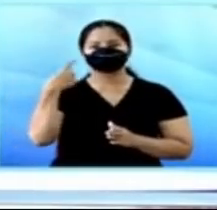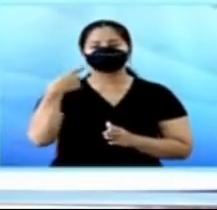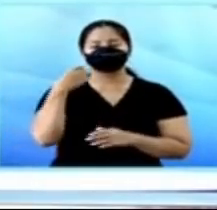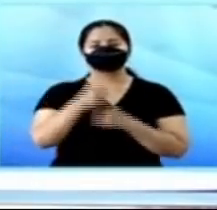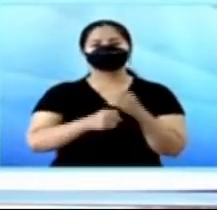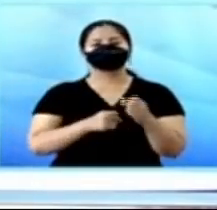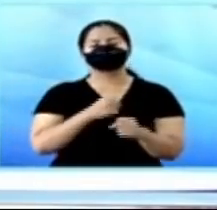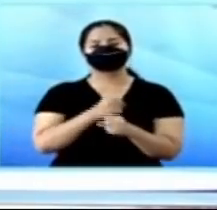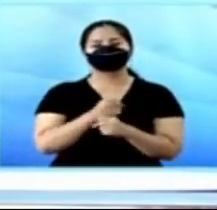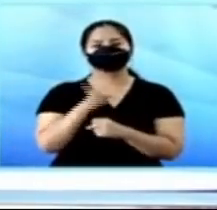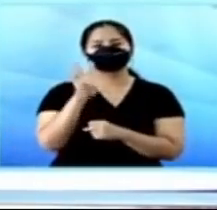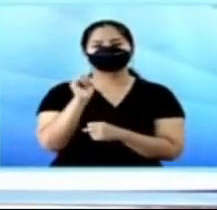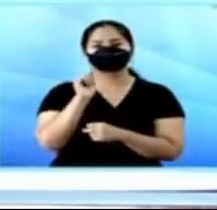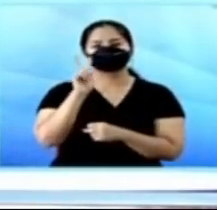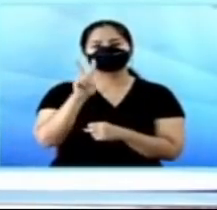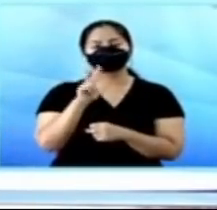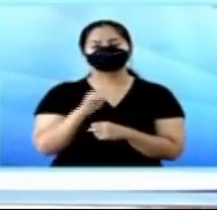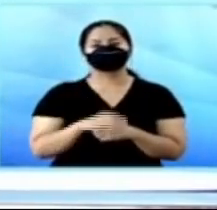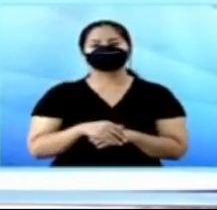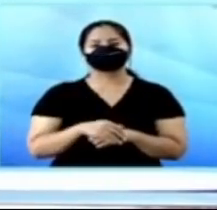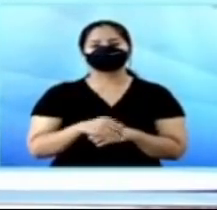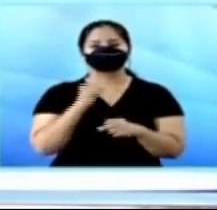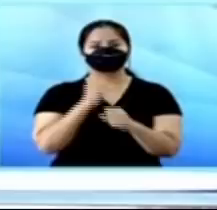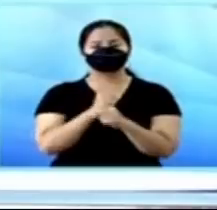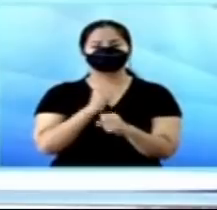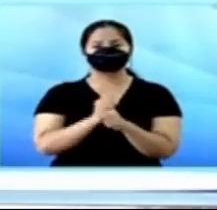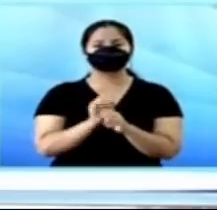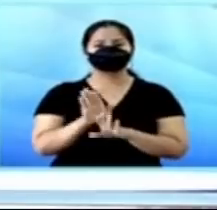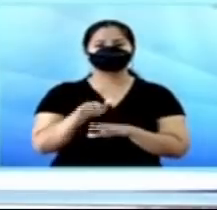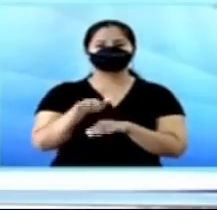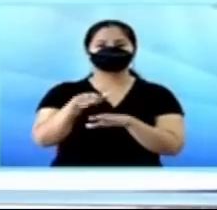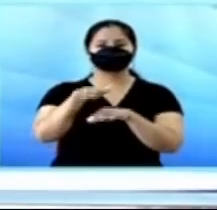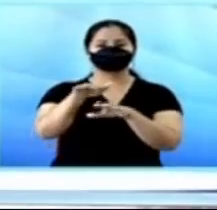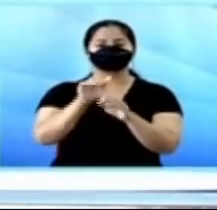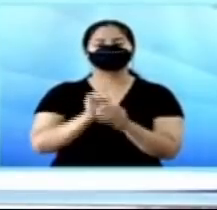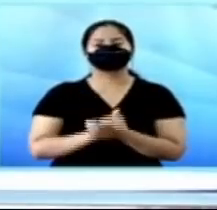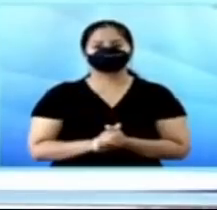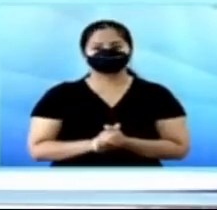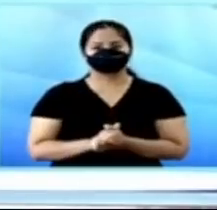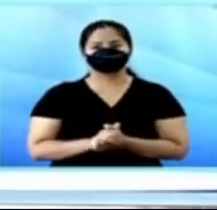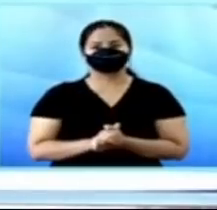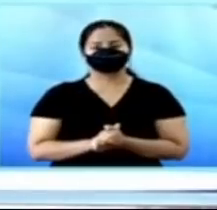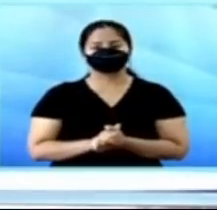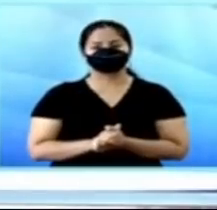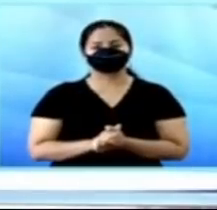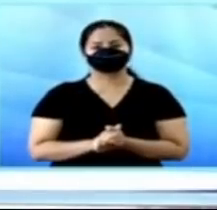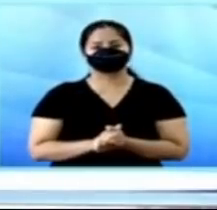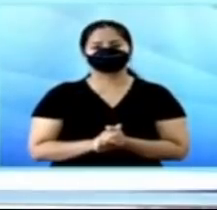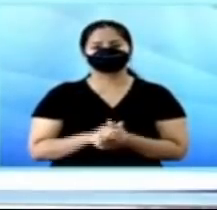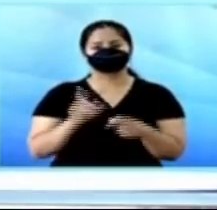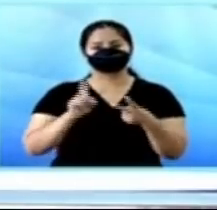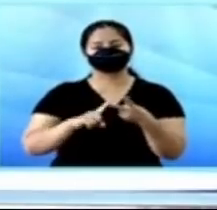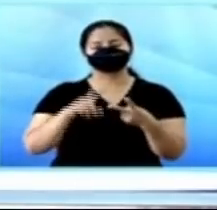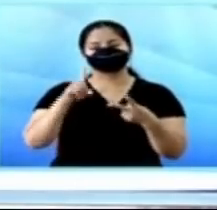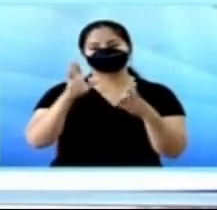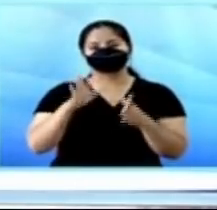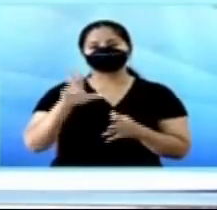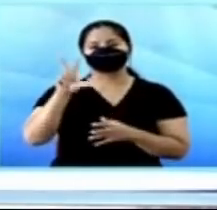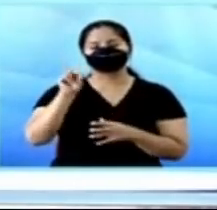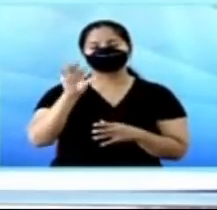ปีอาชีพกรรมกรตัดหญ้าโรงงานอ่านพี่ลาวและก็อีกผู้หนึ่งเป็นเพศหญิงอายุ